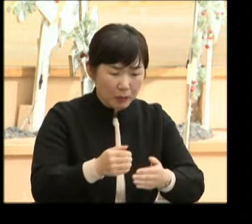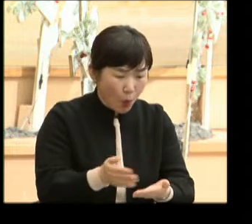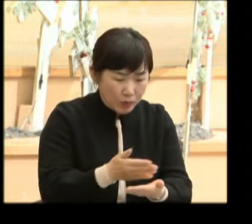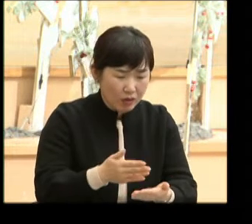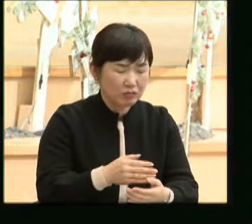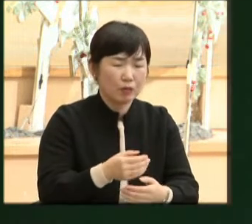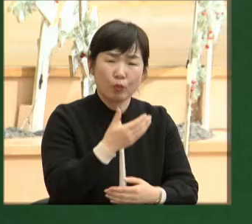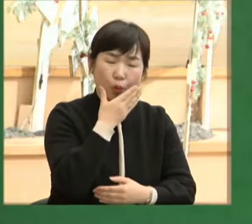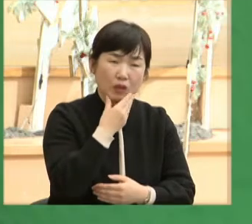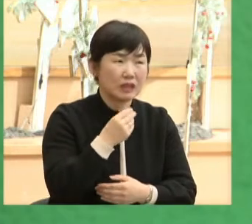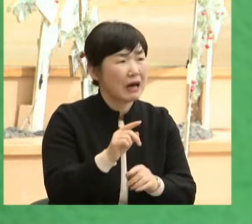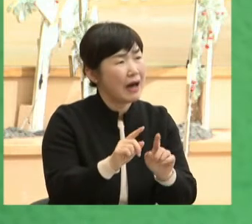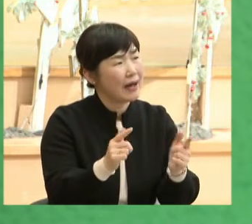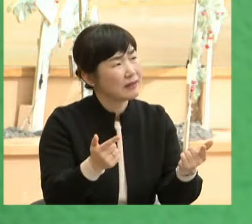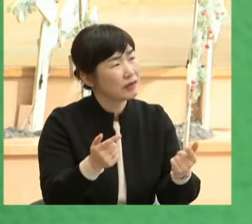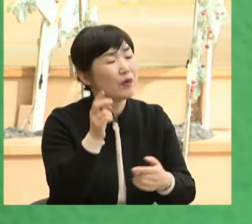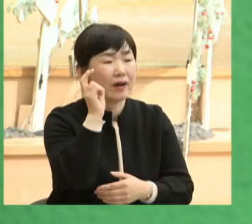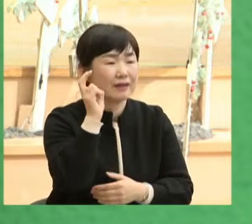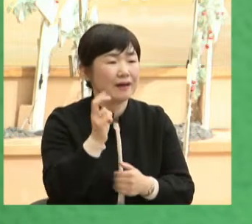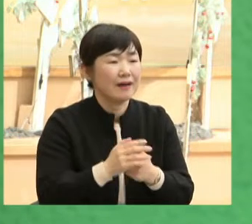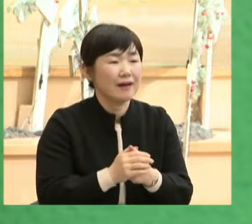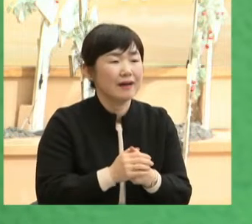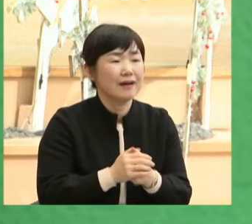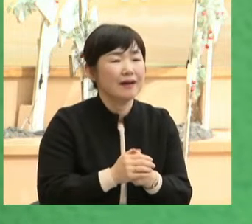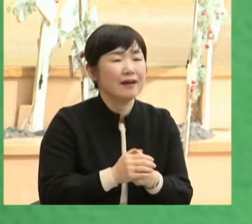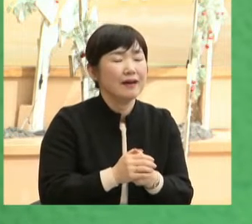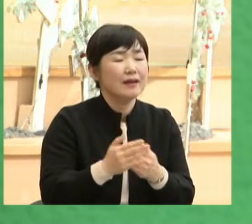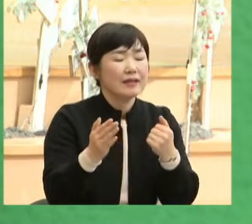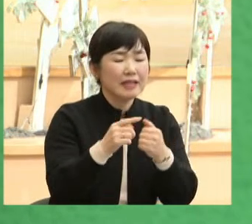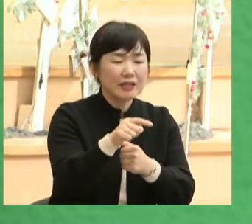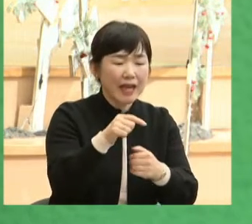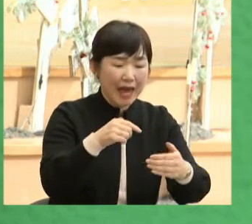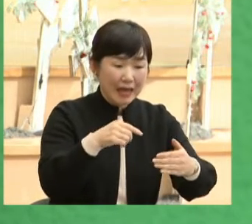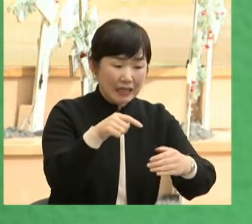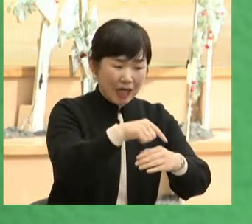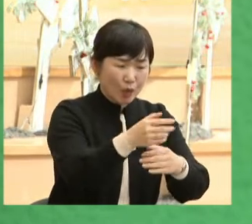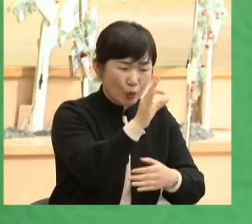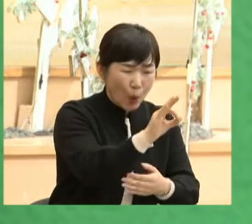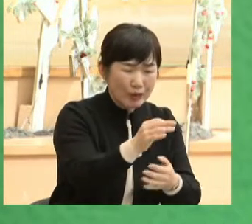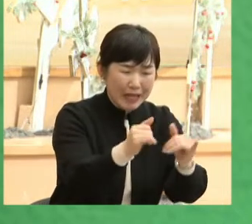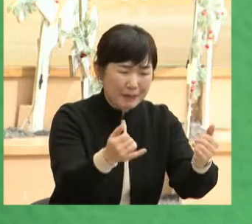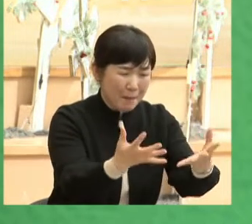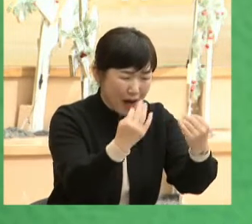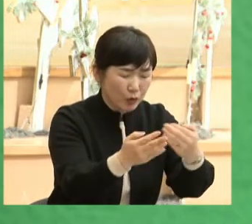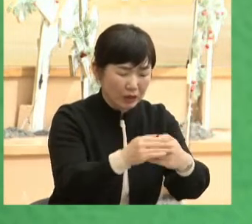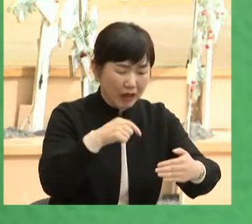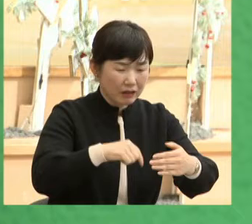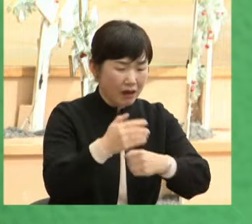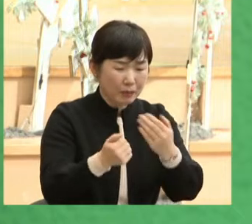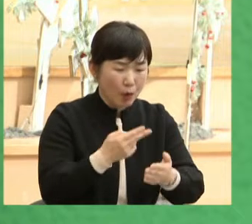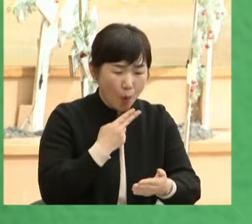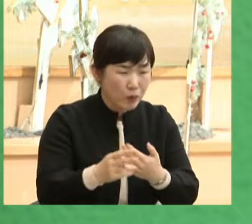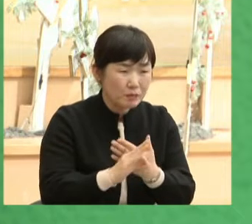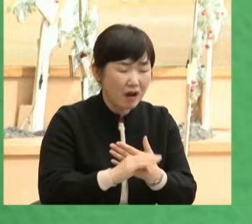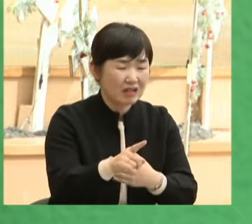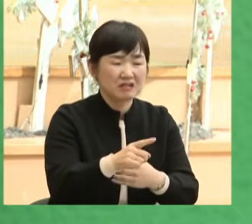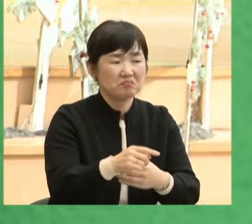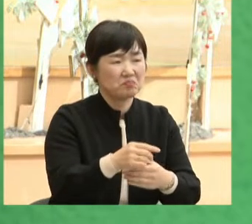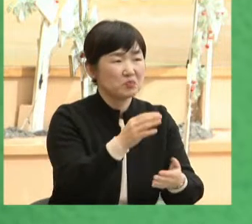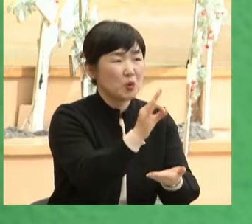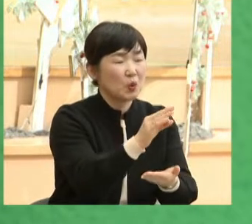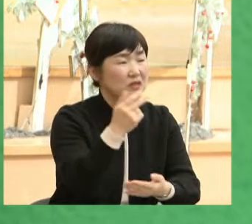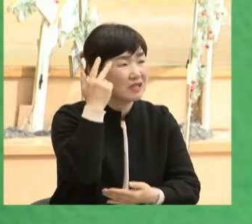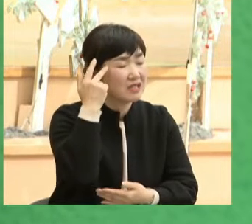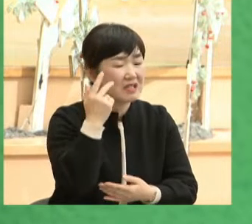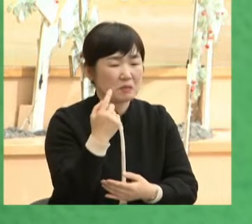걸까 아니었다 그런 것이 넘쳐나도 내 안에 하나님이 없으면 그런 돈 지식 -